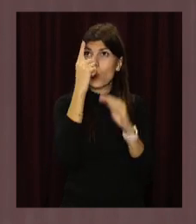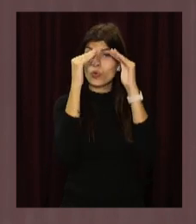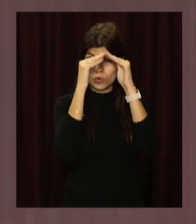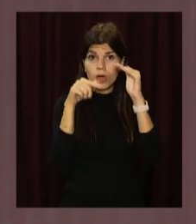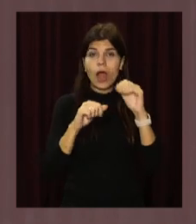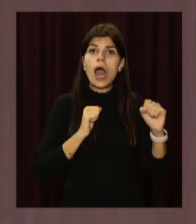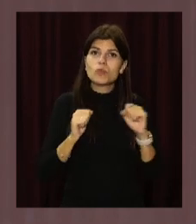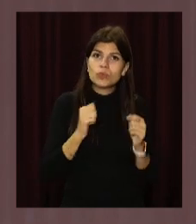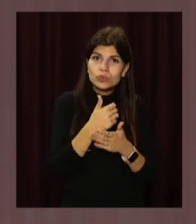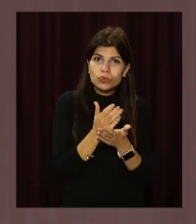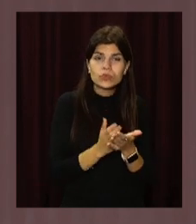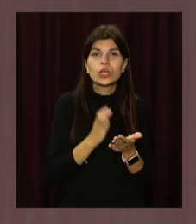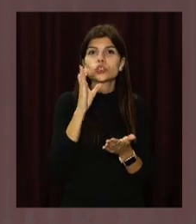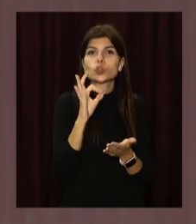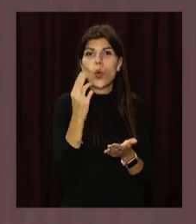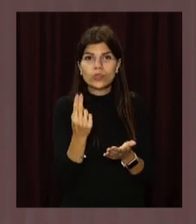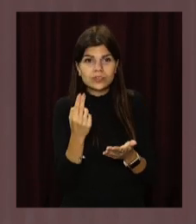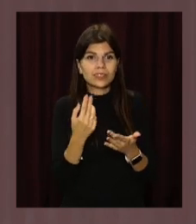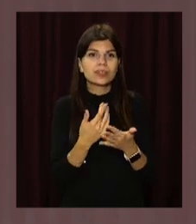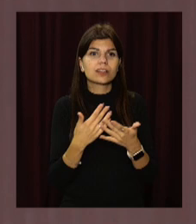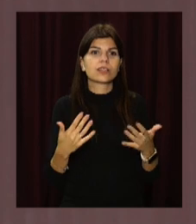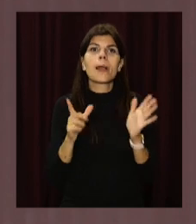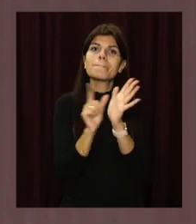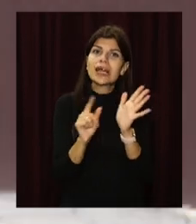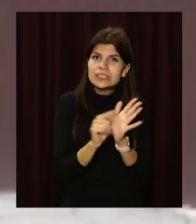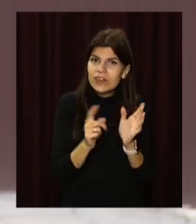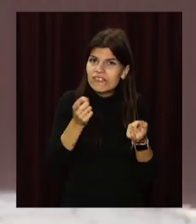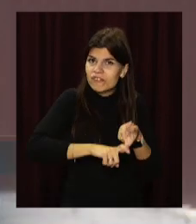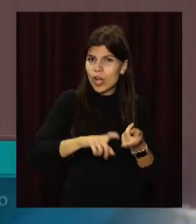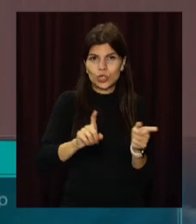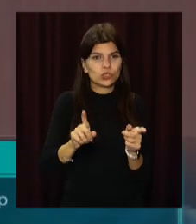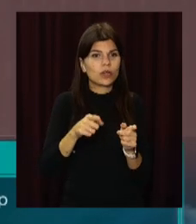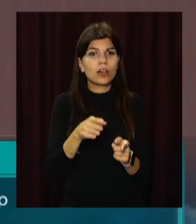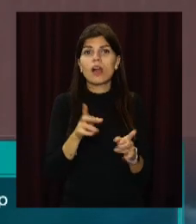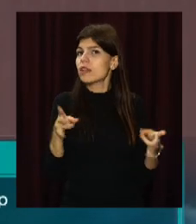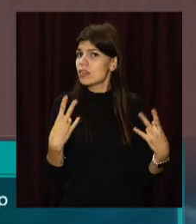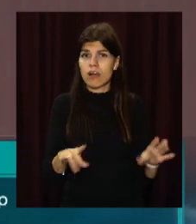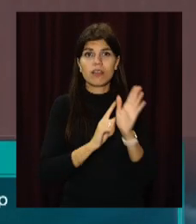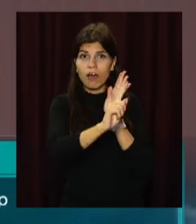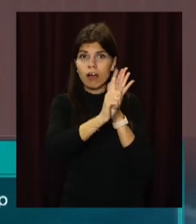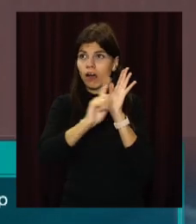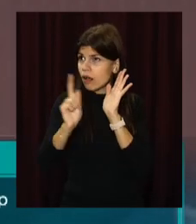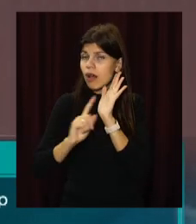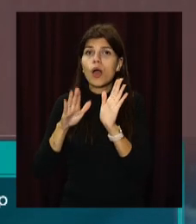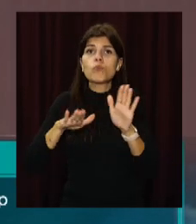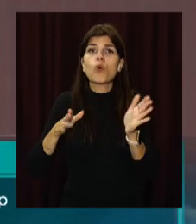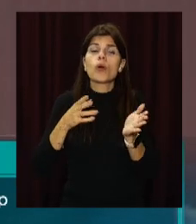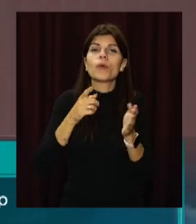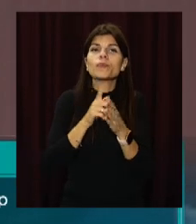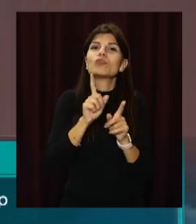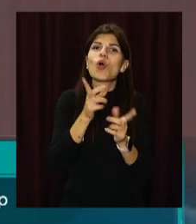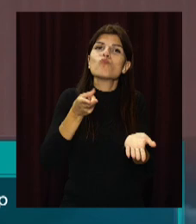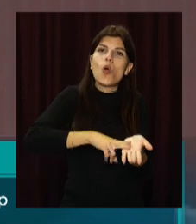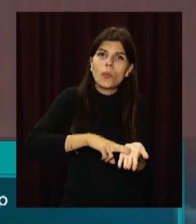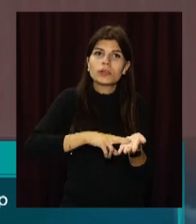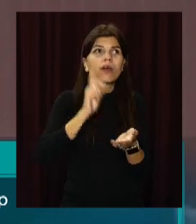і адміністративні послуги, і послуги соціального характеру, і послуги пенсійні. Буде відсутня необхідність бігати, здійснювати реєстрацію місця проживання в одному місці, в